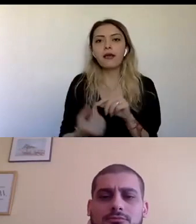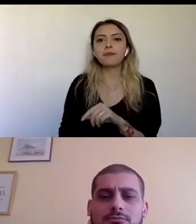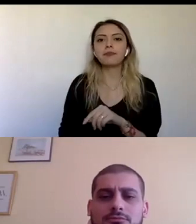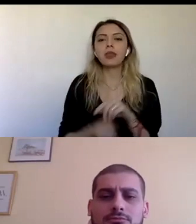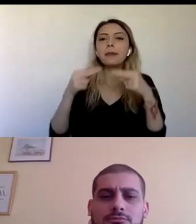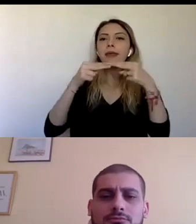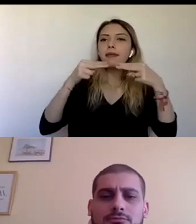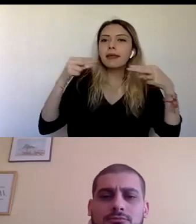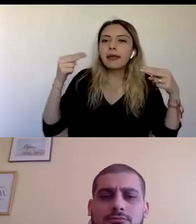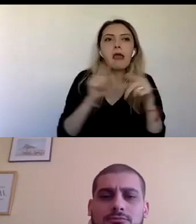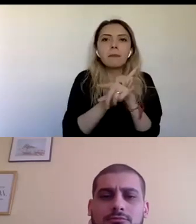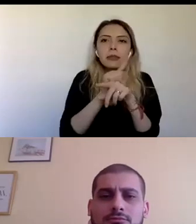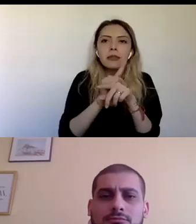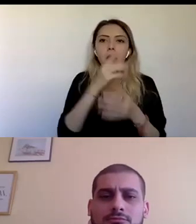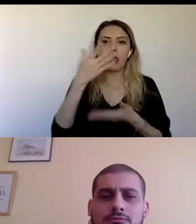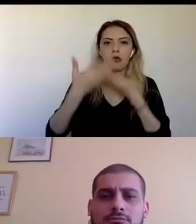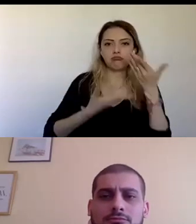anlatıyor.